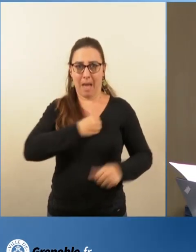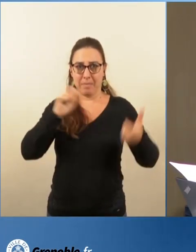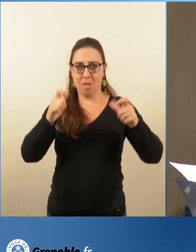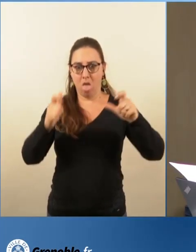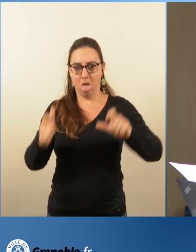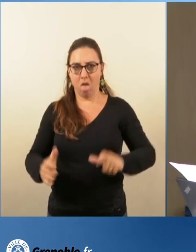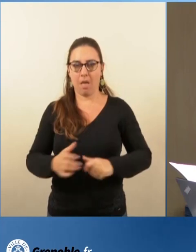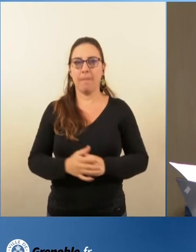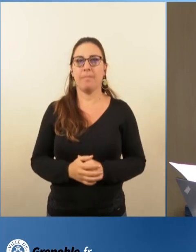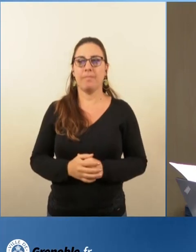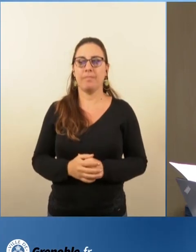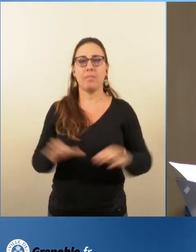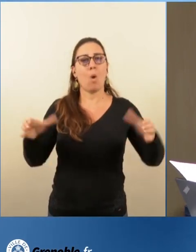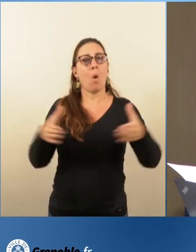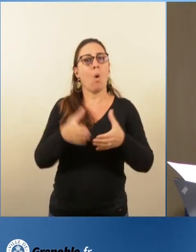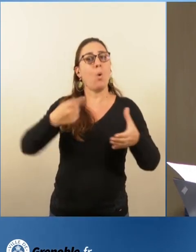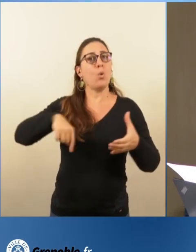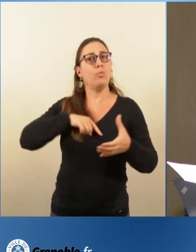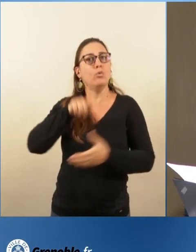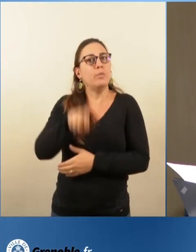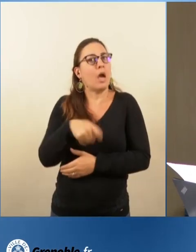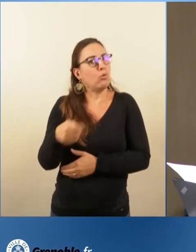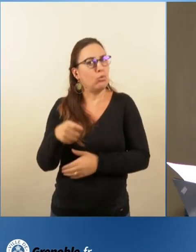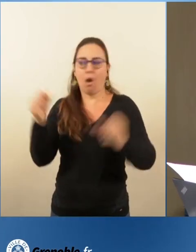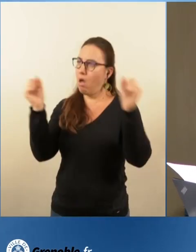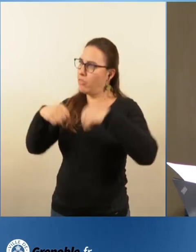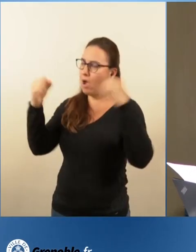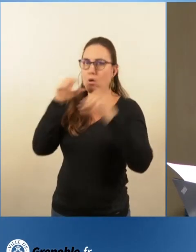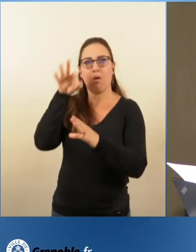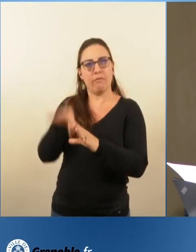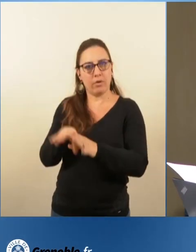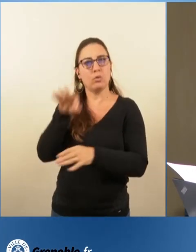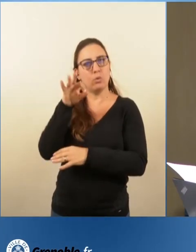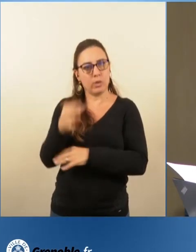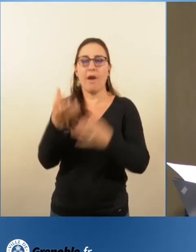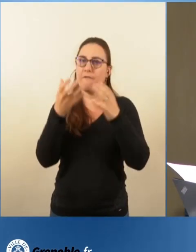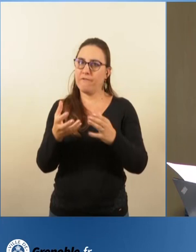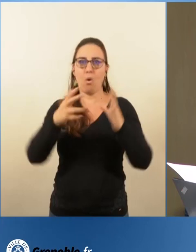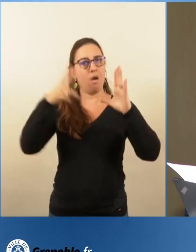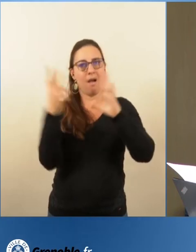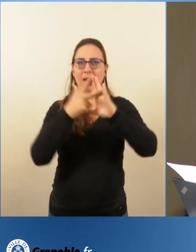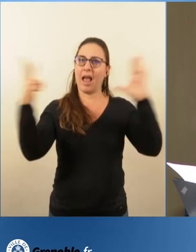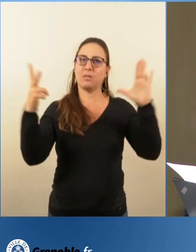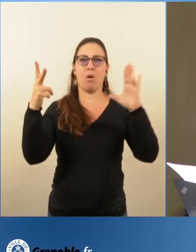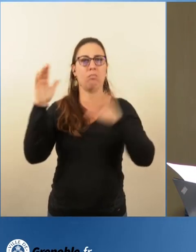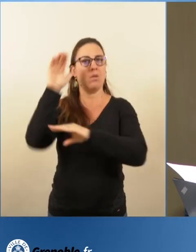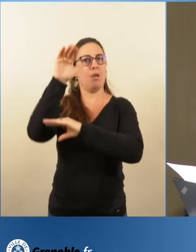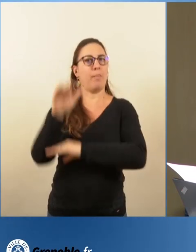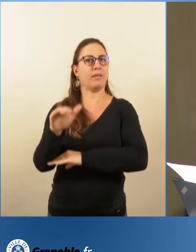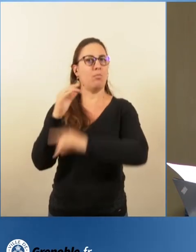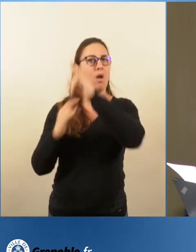notre groupe bienné bien évidemment donc approuvera donc la démarche visant au classement donc de l'Hôtel de Ville de Grenoble